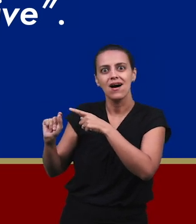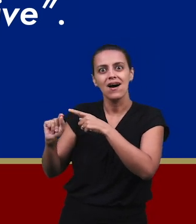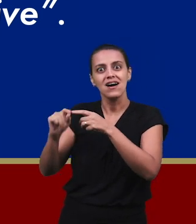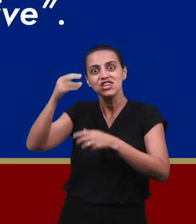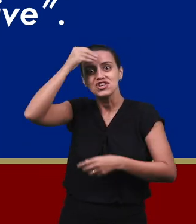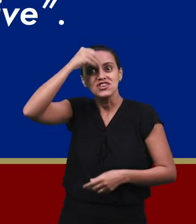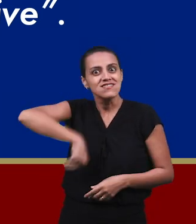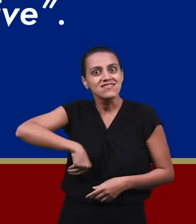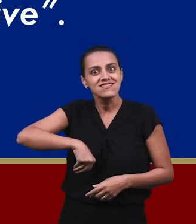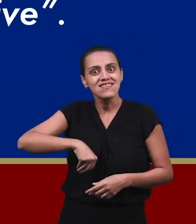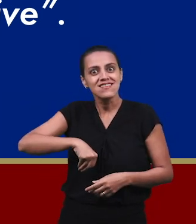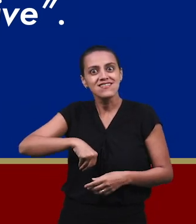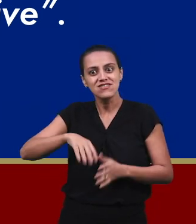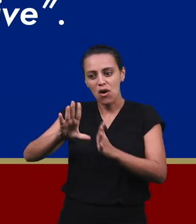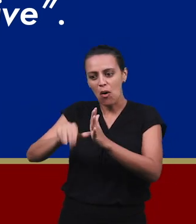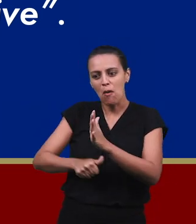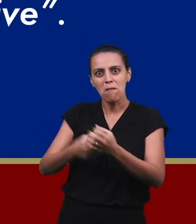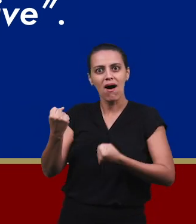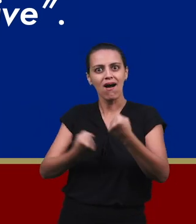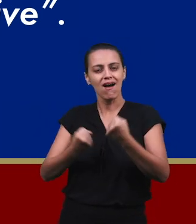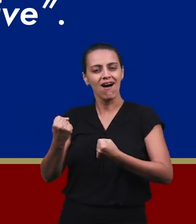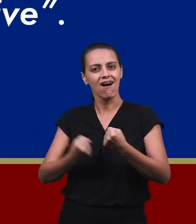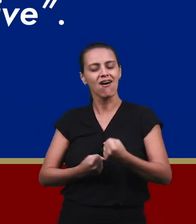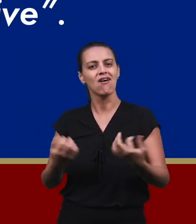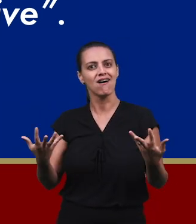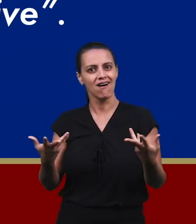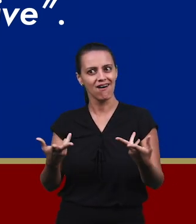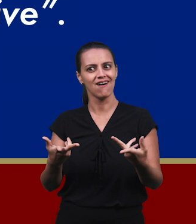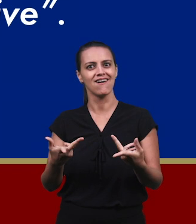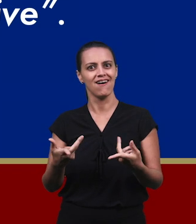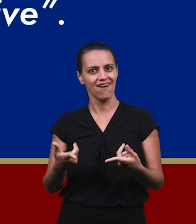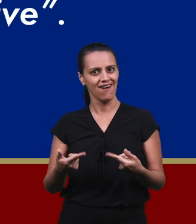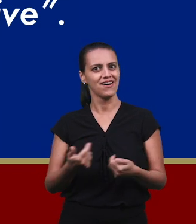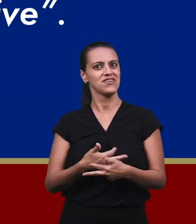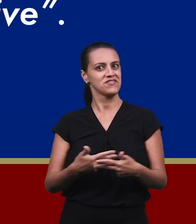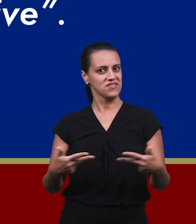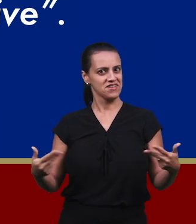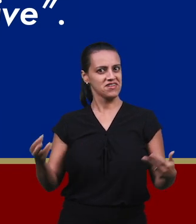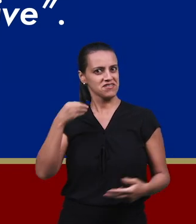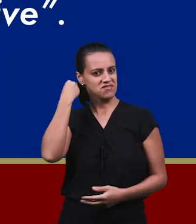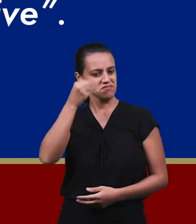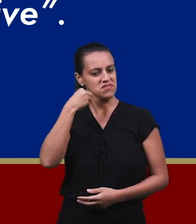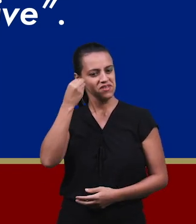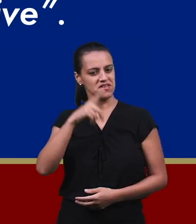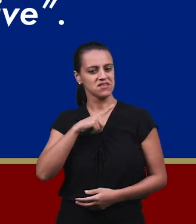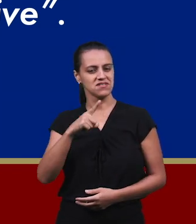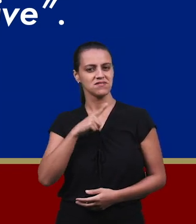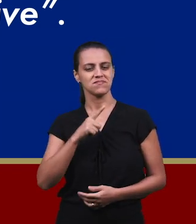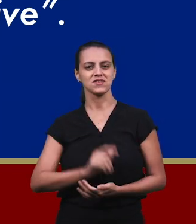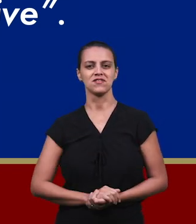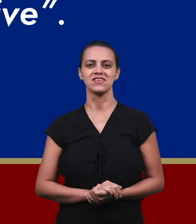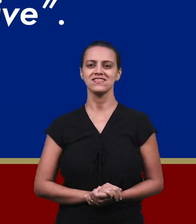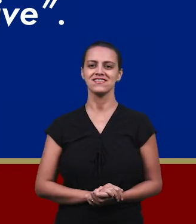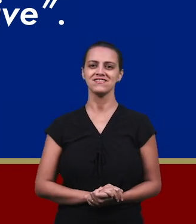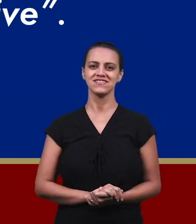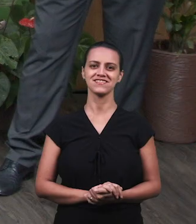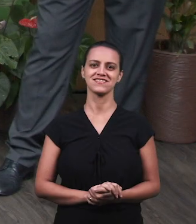pris. Et celle-là a été une de plusieurs expériences que j'ai eues. Gloire à